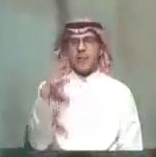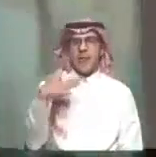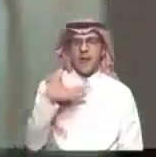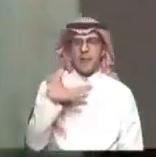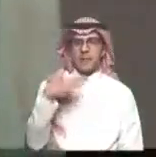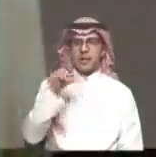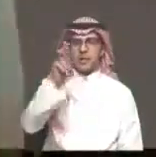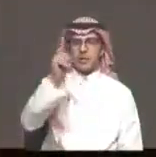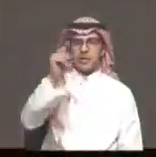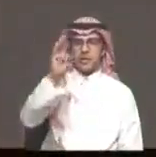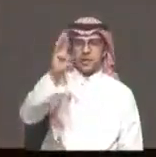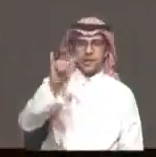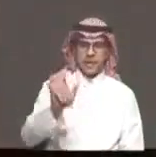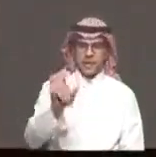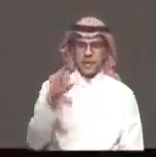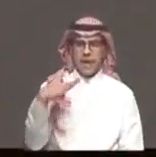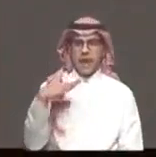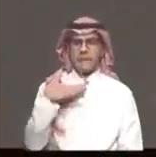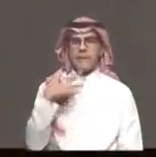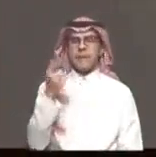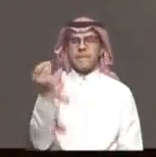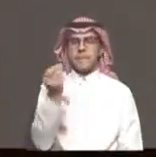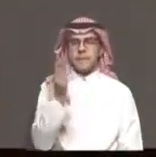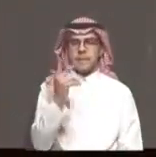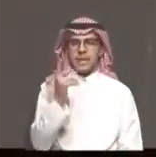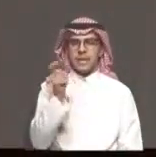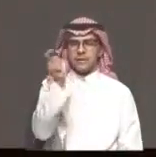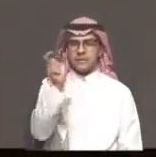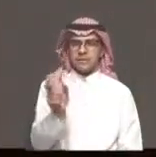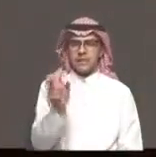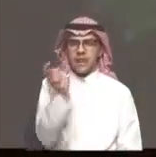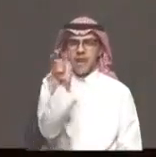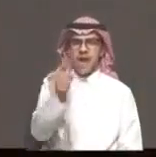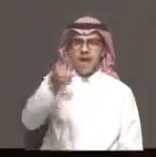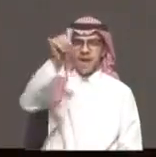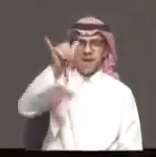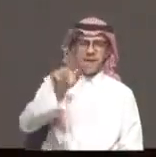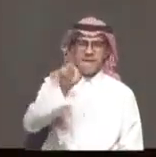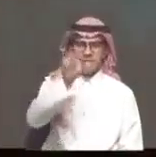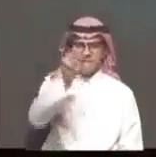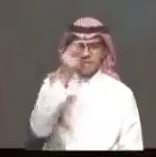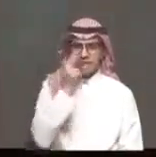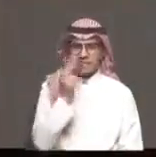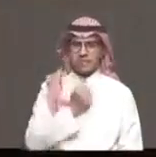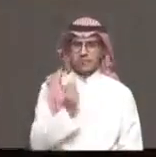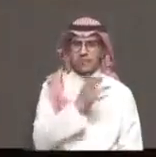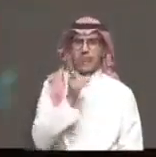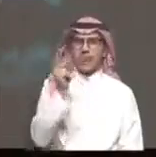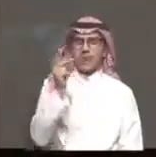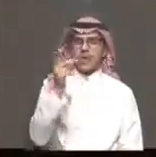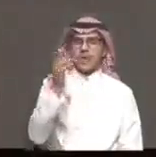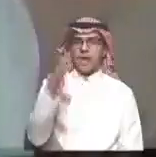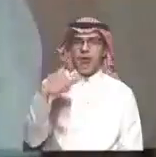وصاحب السمو الأمير تركي بن عبد الله بن عبد الرحمن، وصاحب السمو الملكي الأمير نايف بن سعود بن عبد العزيز، وصاحب